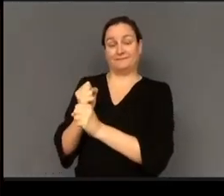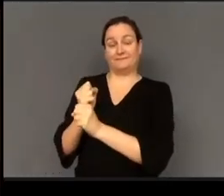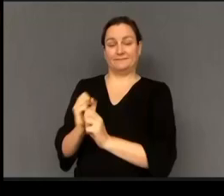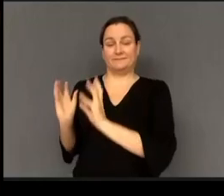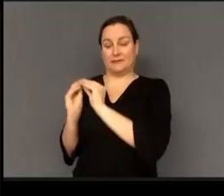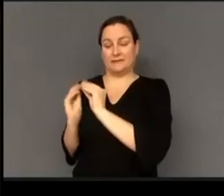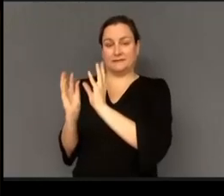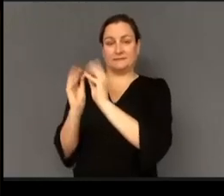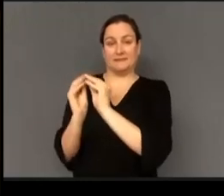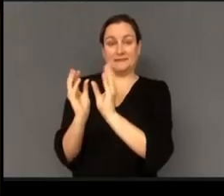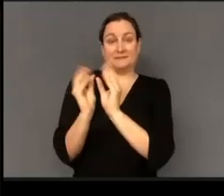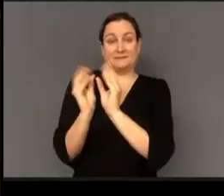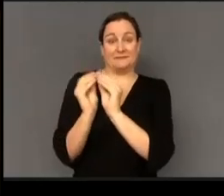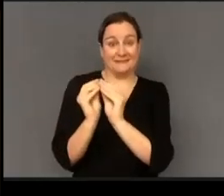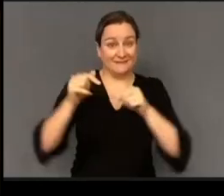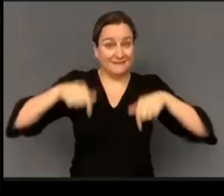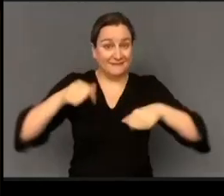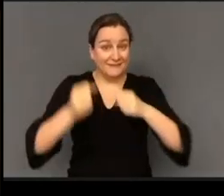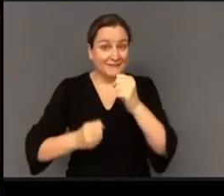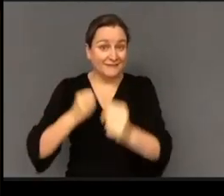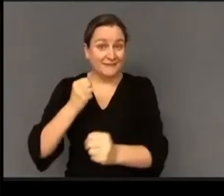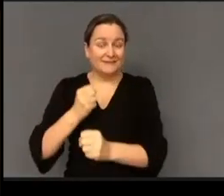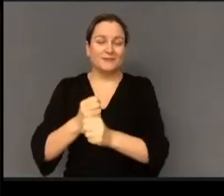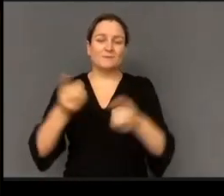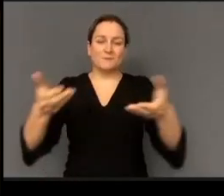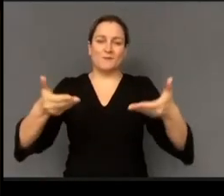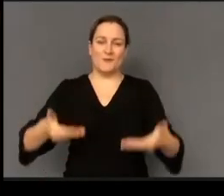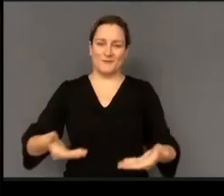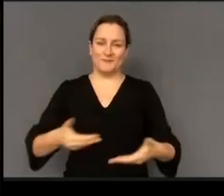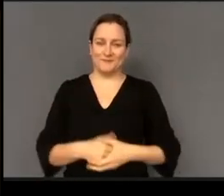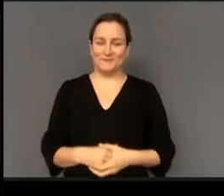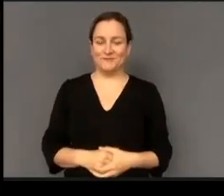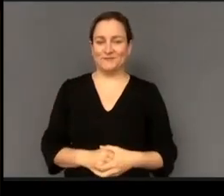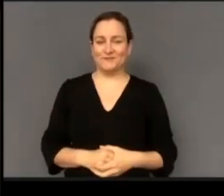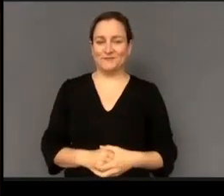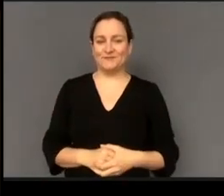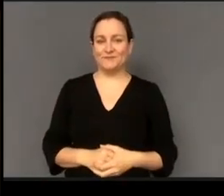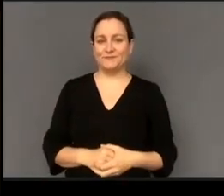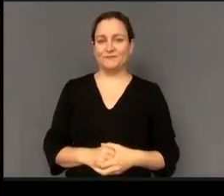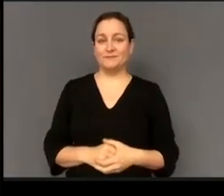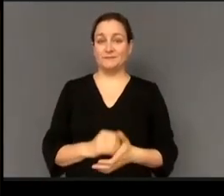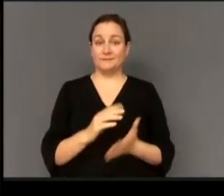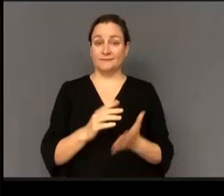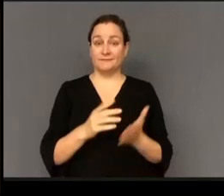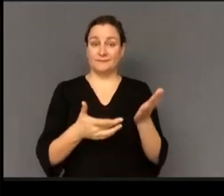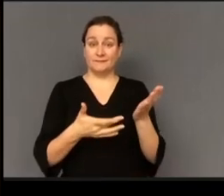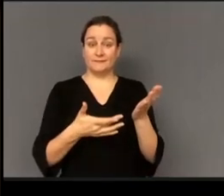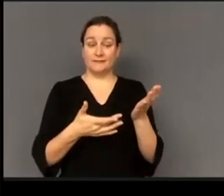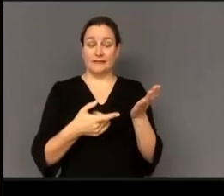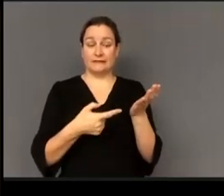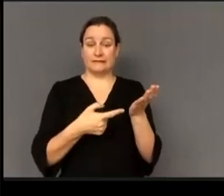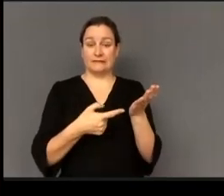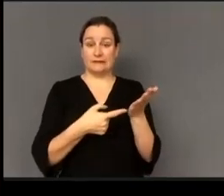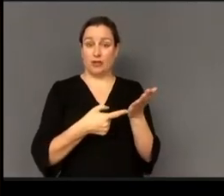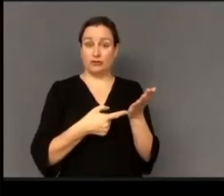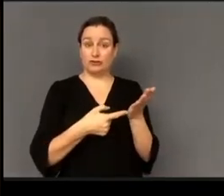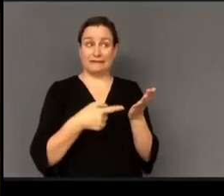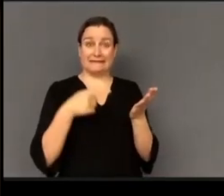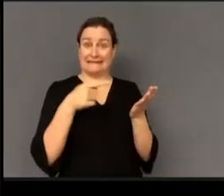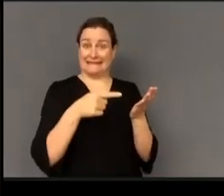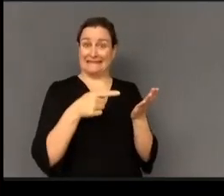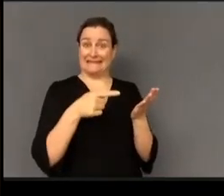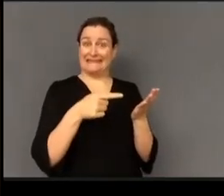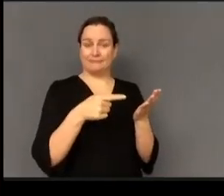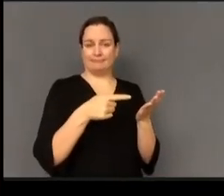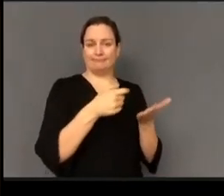技術はえ世界中の人々の経済活動を支え経済成長